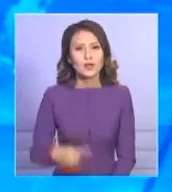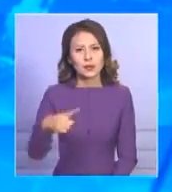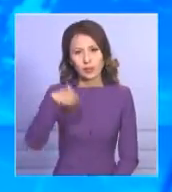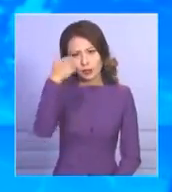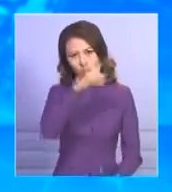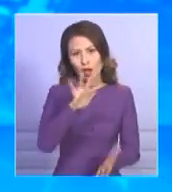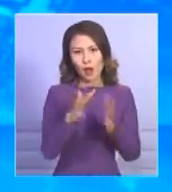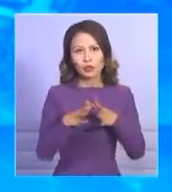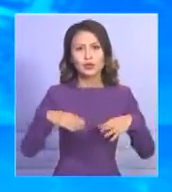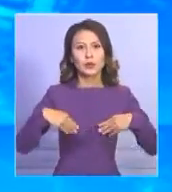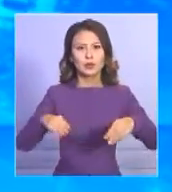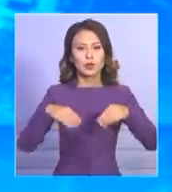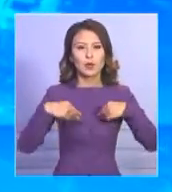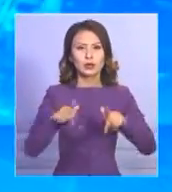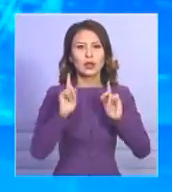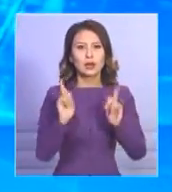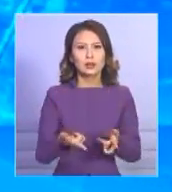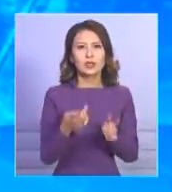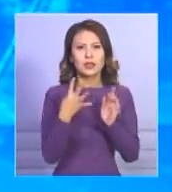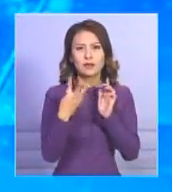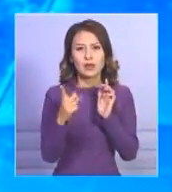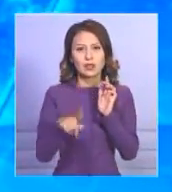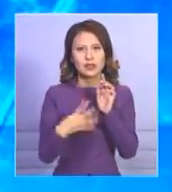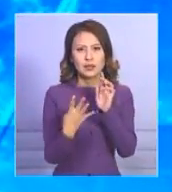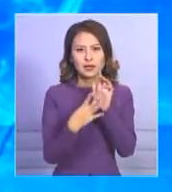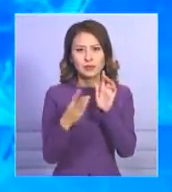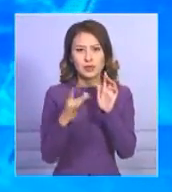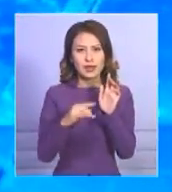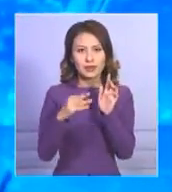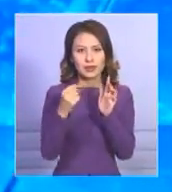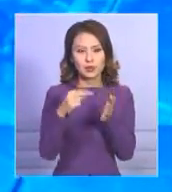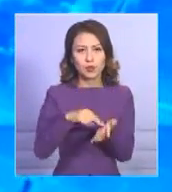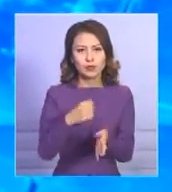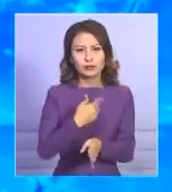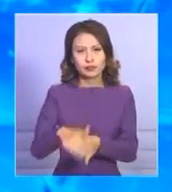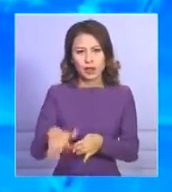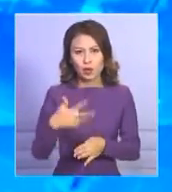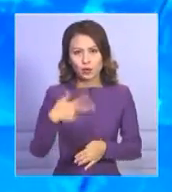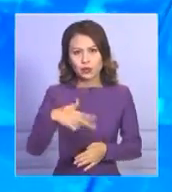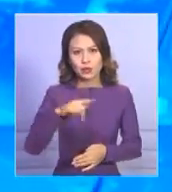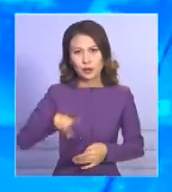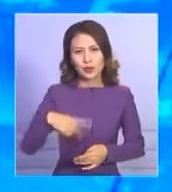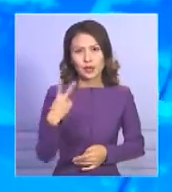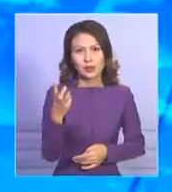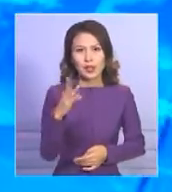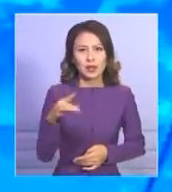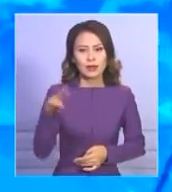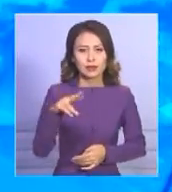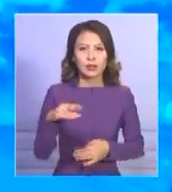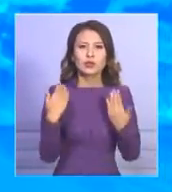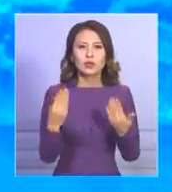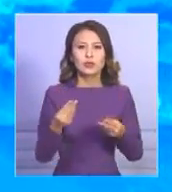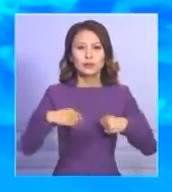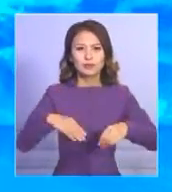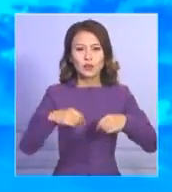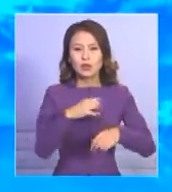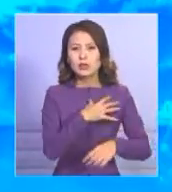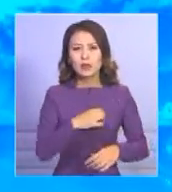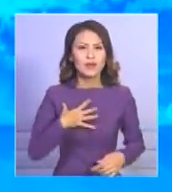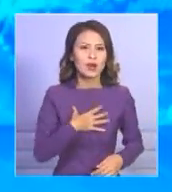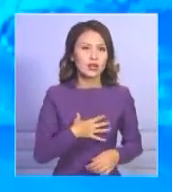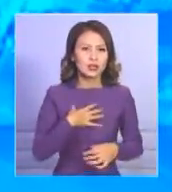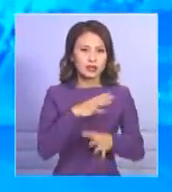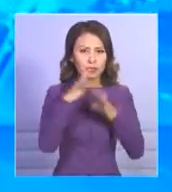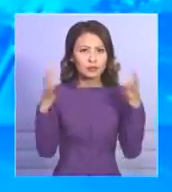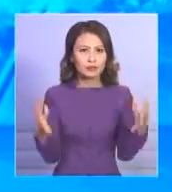Биыл ауыл шаруашылығын қолдауға қосымша 42,9 миллиард теңге бөлінеді. Оның 30,2 миллиарды асыл тұқымды мал шаруашылығы